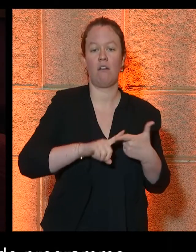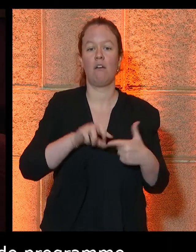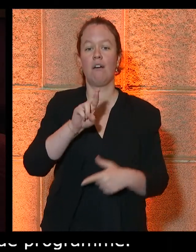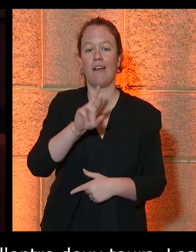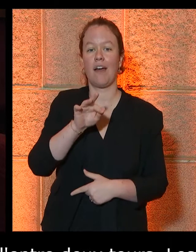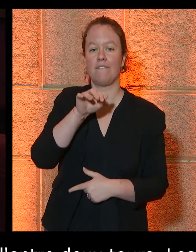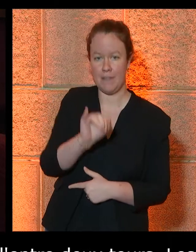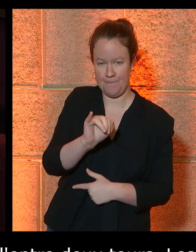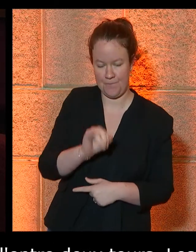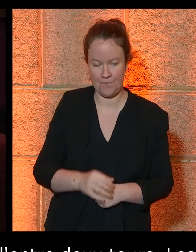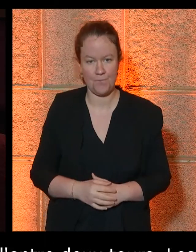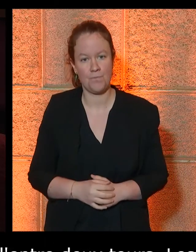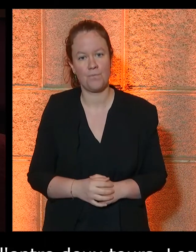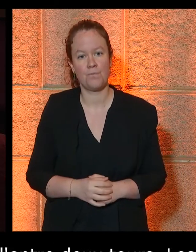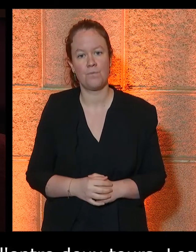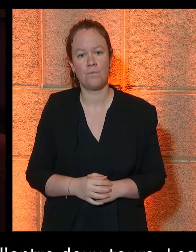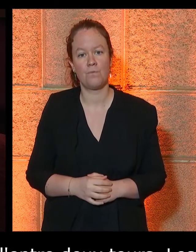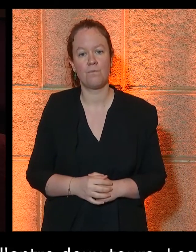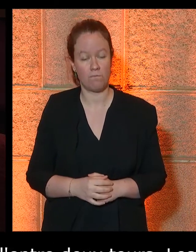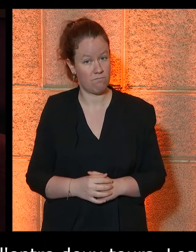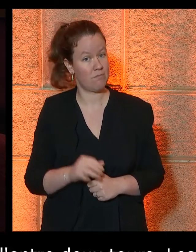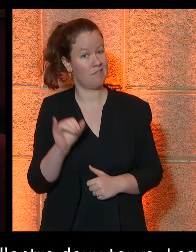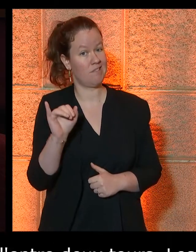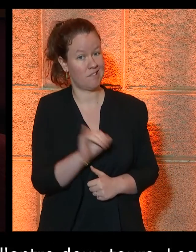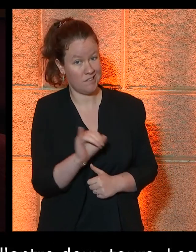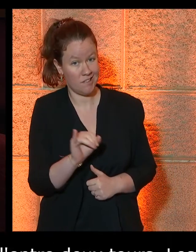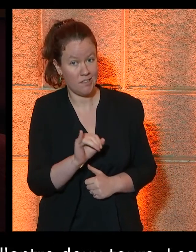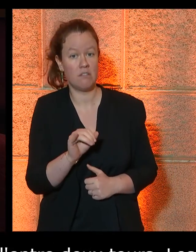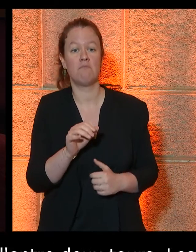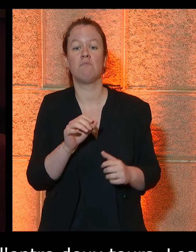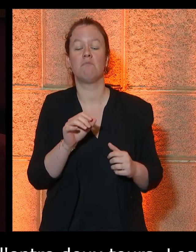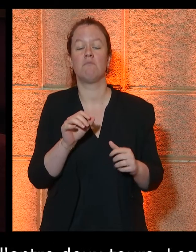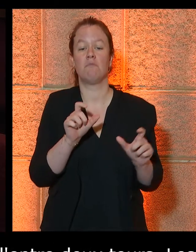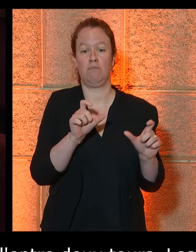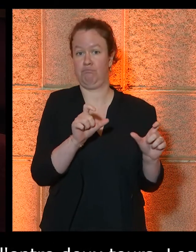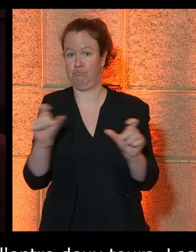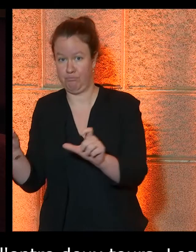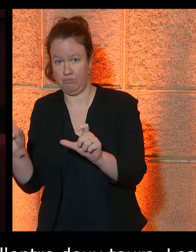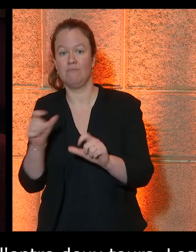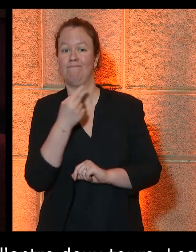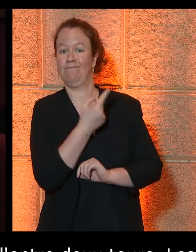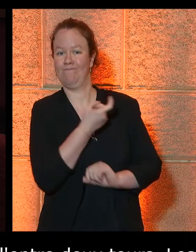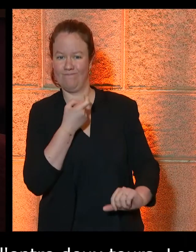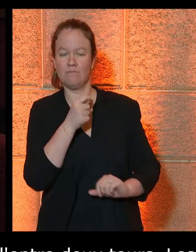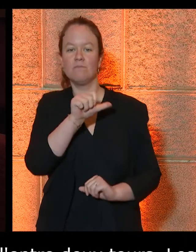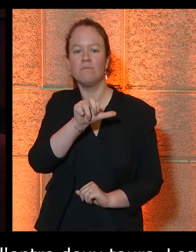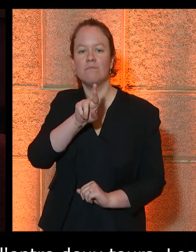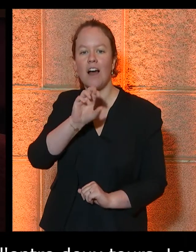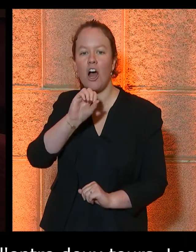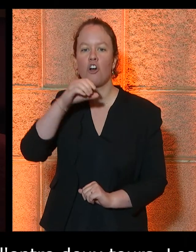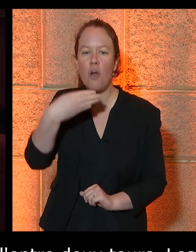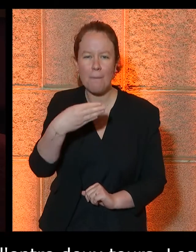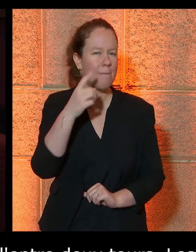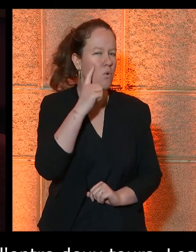c'est l'ARCOM qui, dans le cadre de son pouvoir réglementaire, qui détient de l'article 16 de la loi du 30 septembre